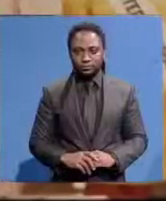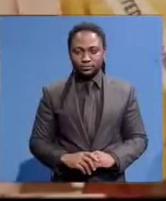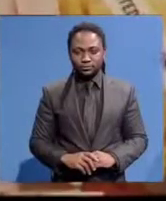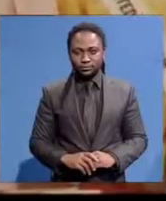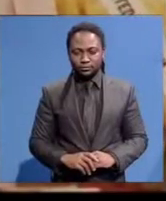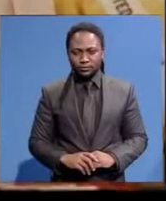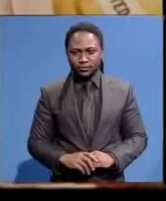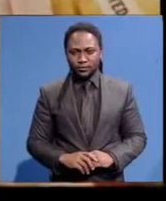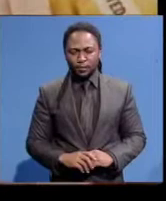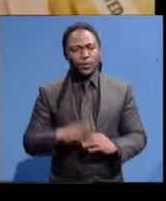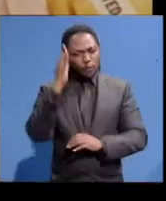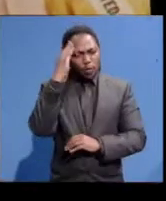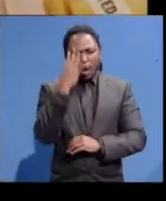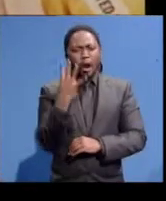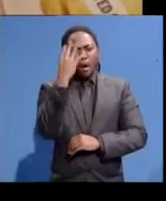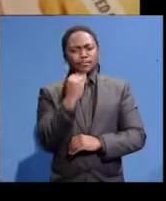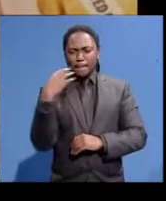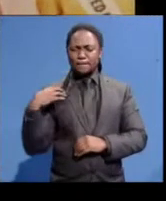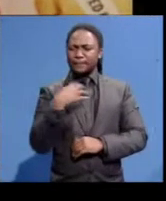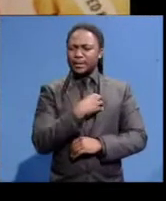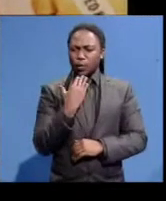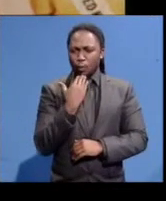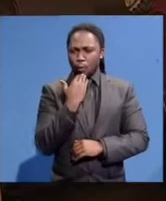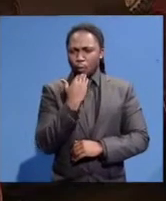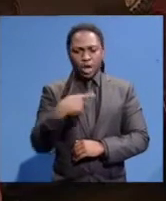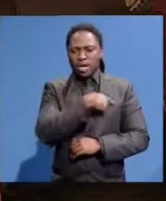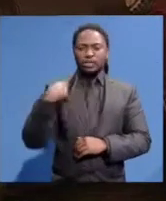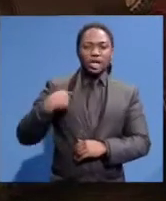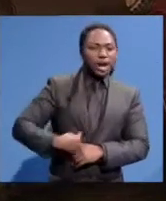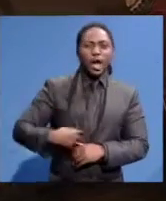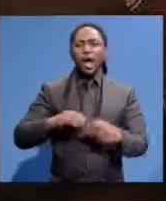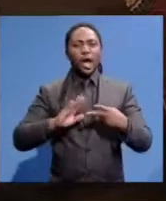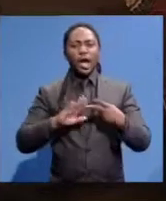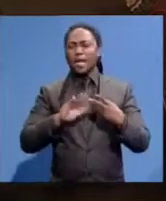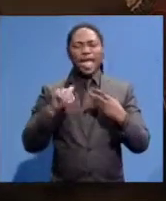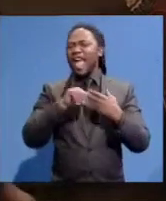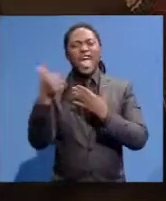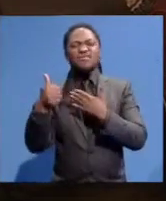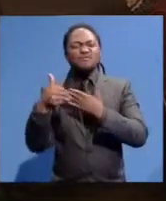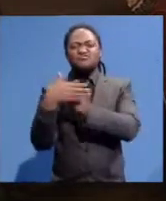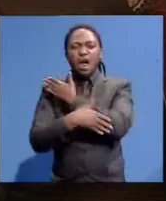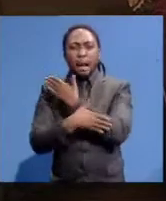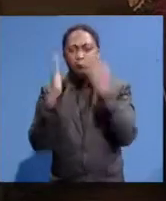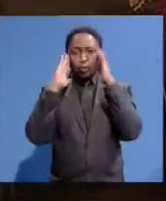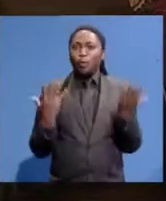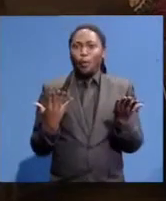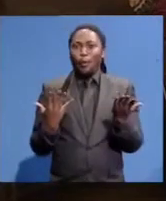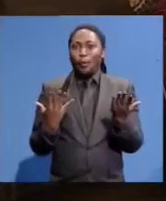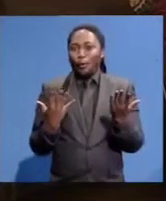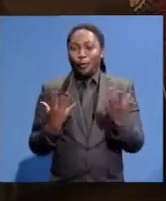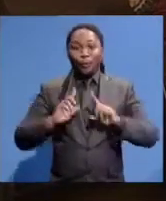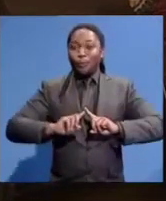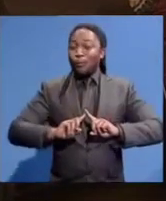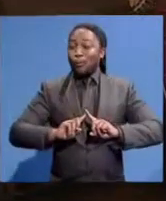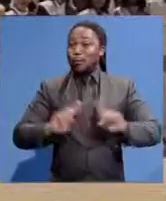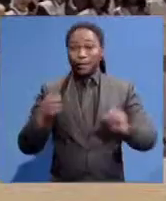Weet jy, as jy vir my vra wie die president is van China, Bangladesh, enige van daai lande, weet ek nie. Maar elke liewe